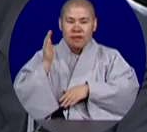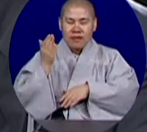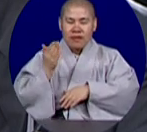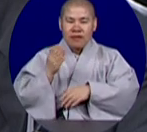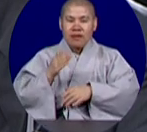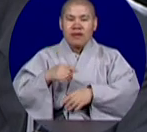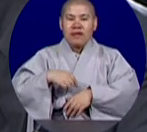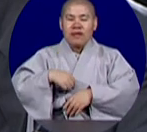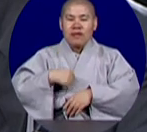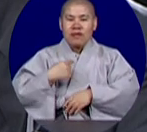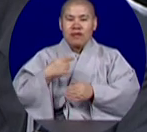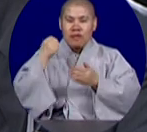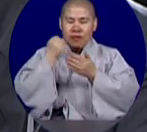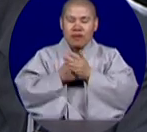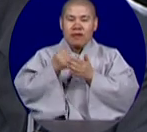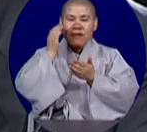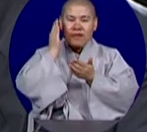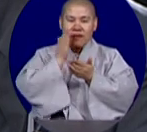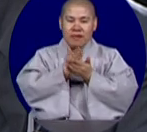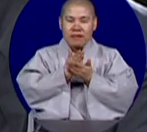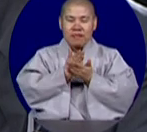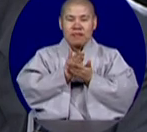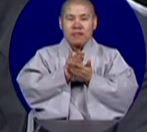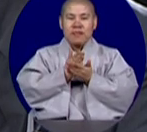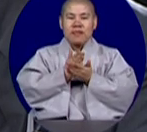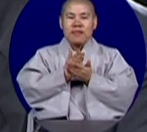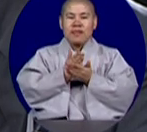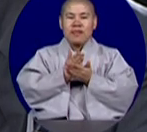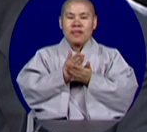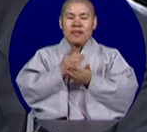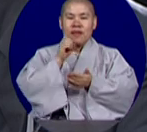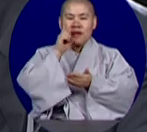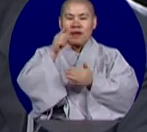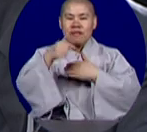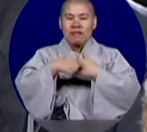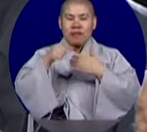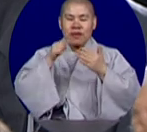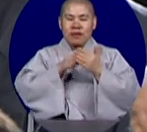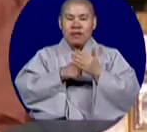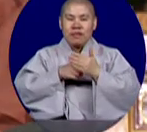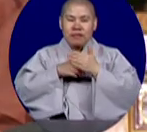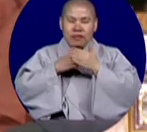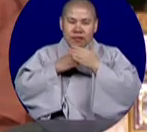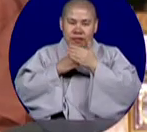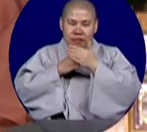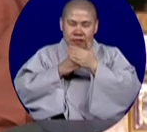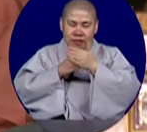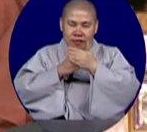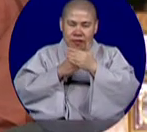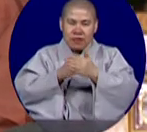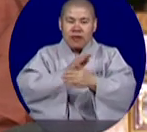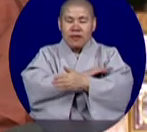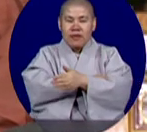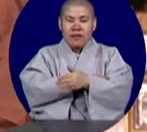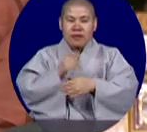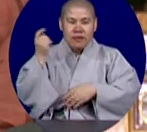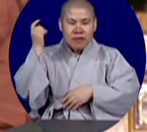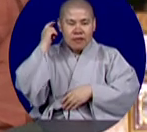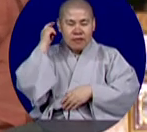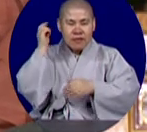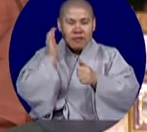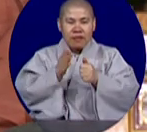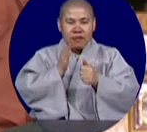스스로 판단하지 마시고 아주 일심정성으로 잘 들으세요. 그러면